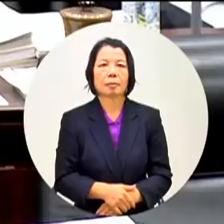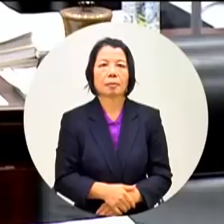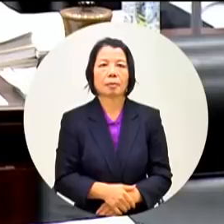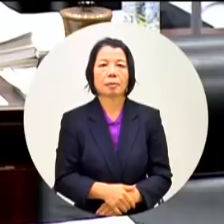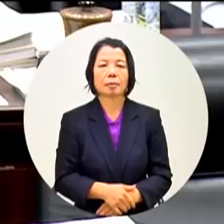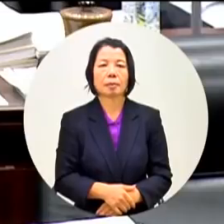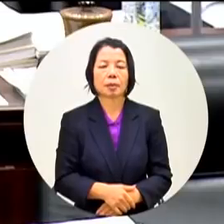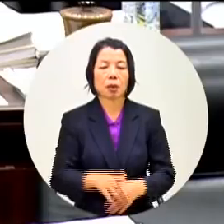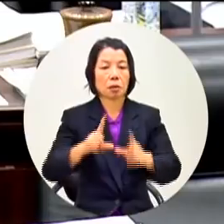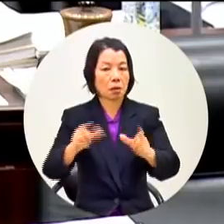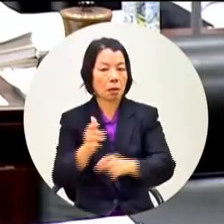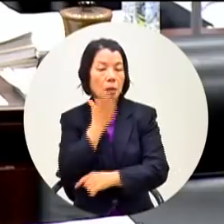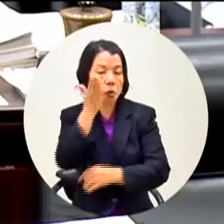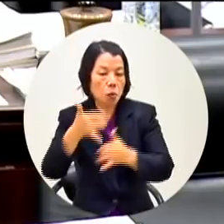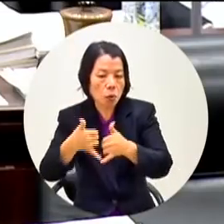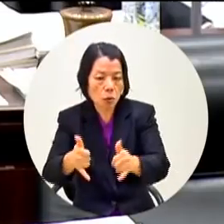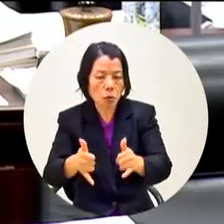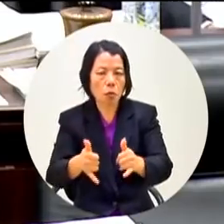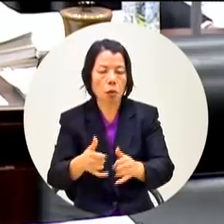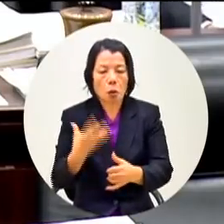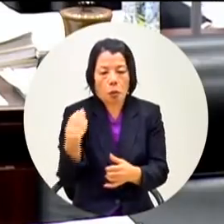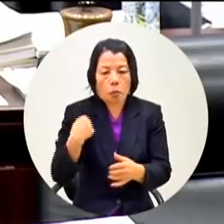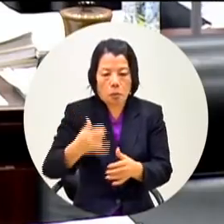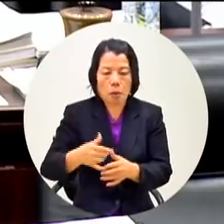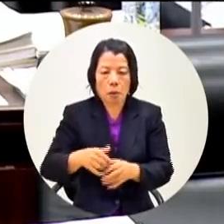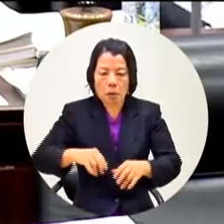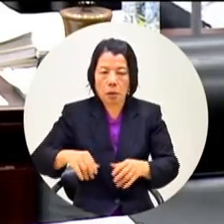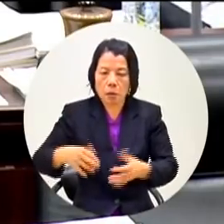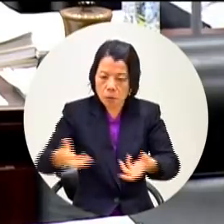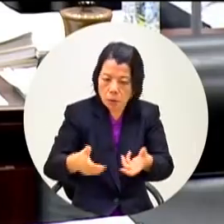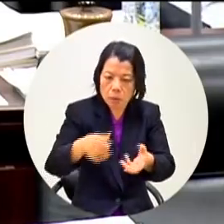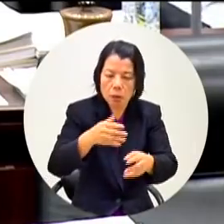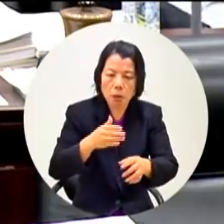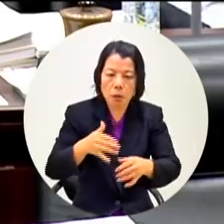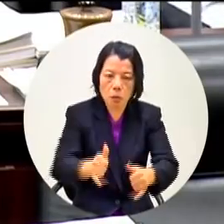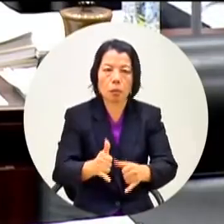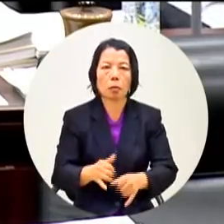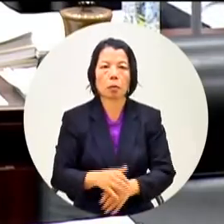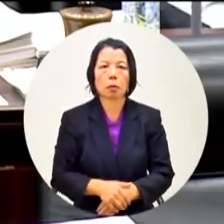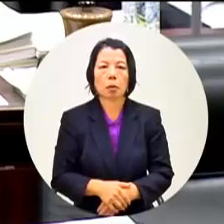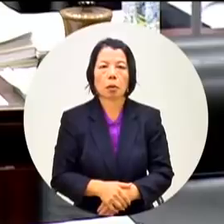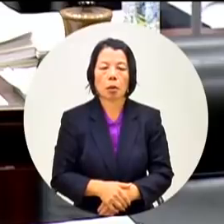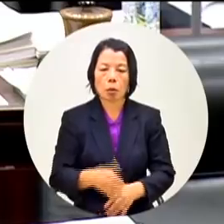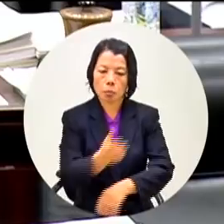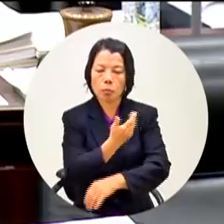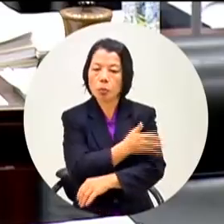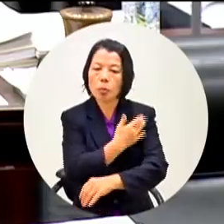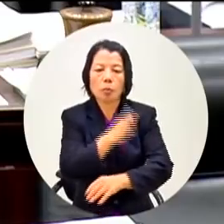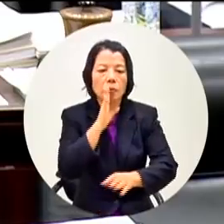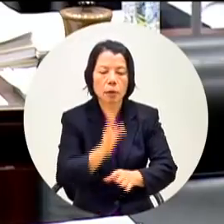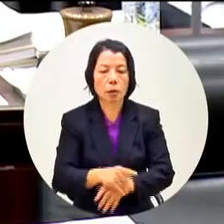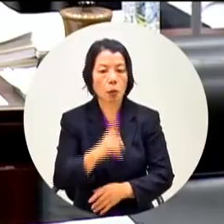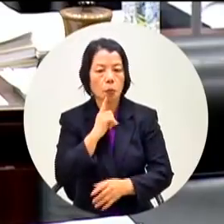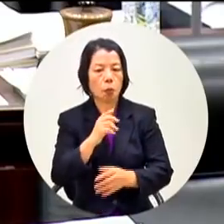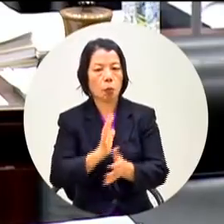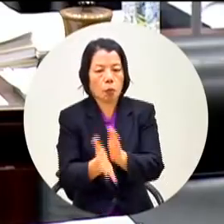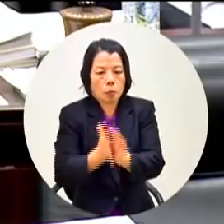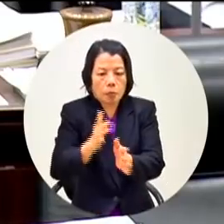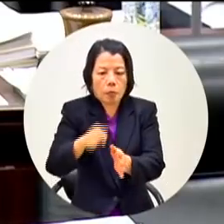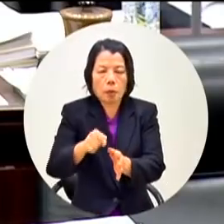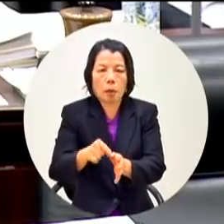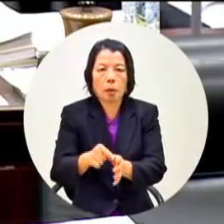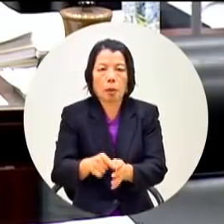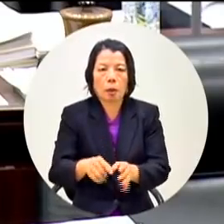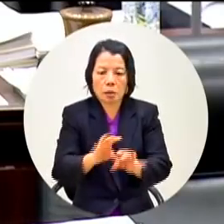几个，不管是悦城、异想天地，或者是富邦，已经 标到了这个地上全开发，或者是凹子底停三